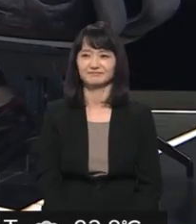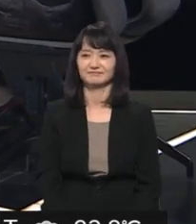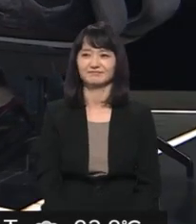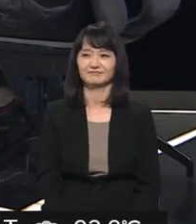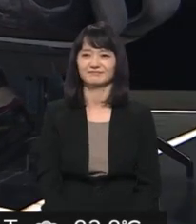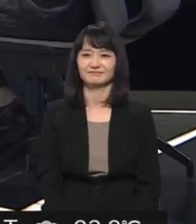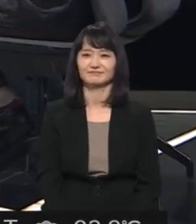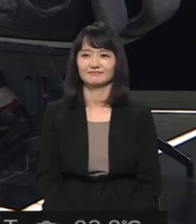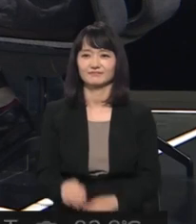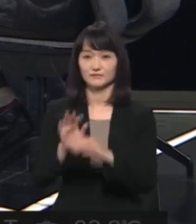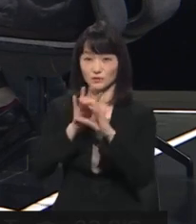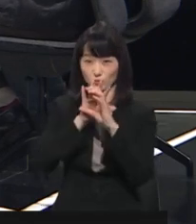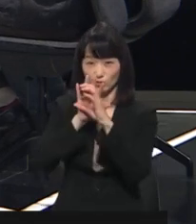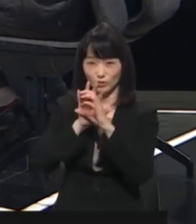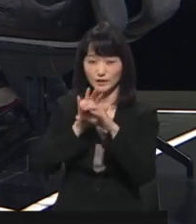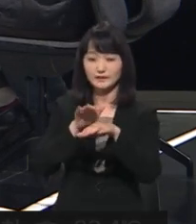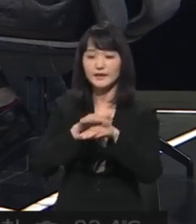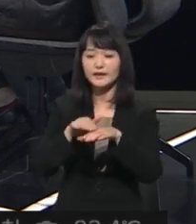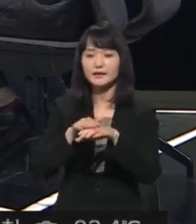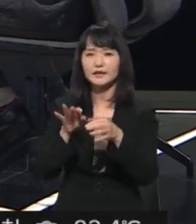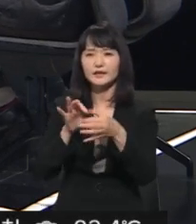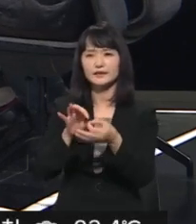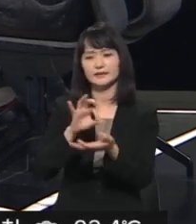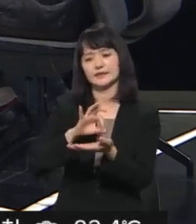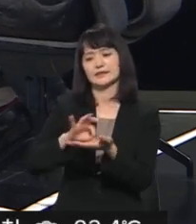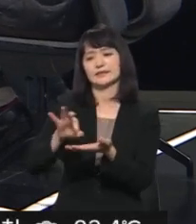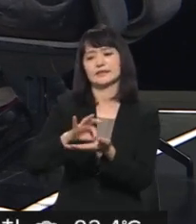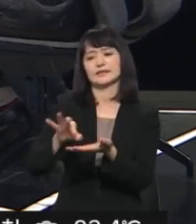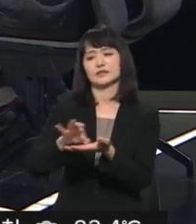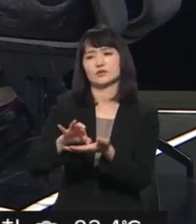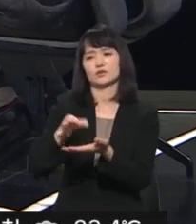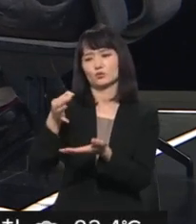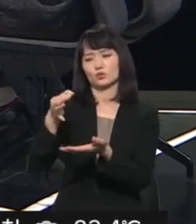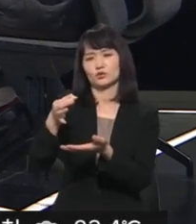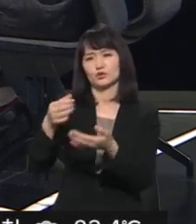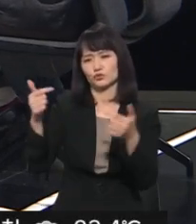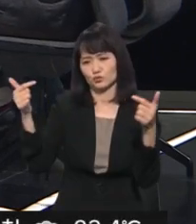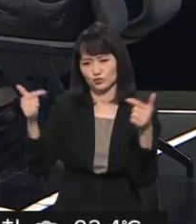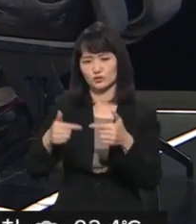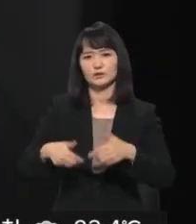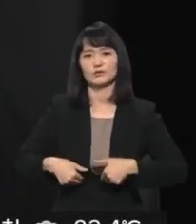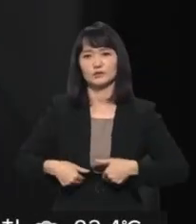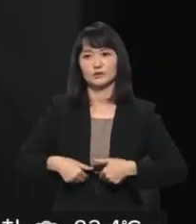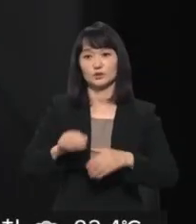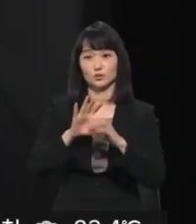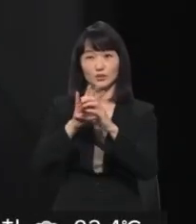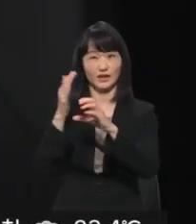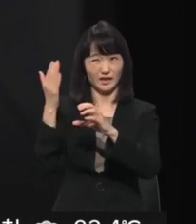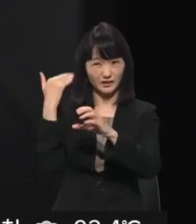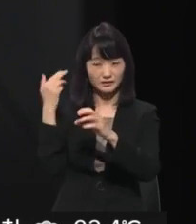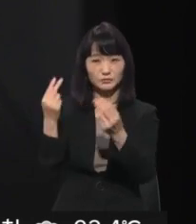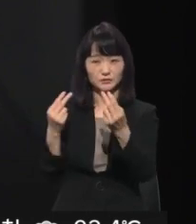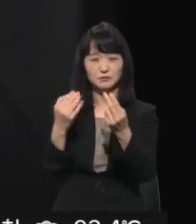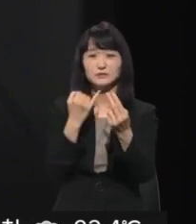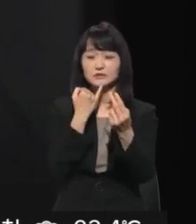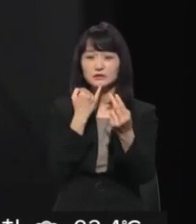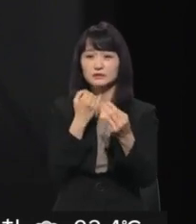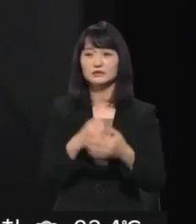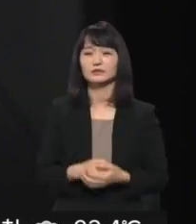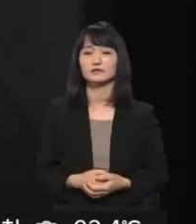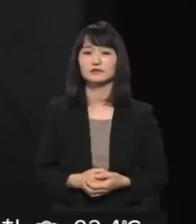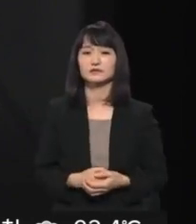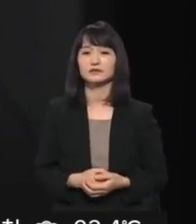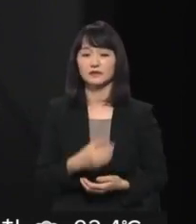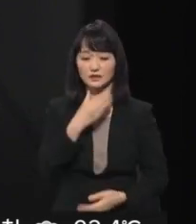그러나 그 포르 얀 어떤 이제 그 지출 줄이 좀 줄여 가야 되는거 맞죠 이제 그러나 상황이 이제 예정보다 나아져 쓰니까 이거죠 뭐 그런것들 줄인 거